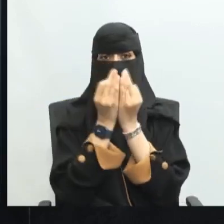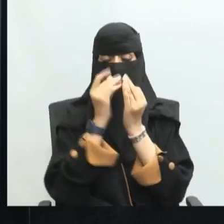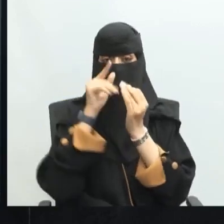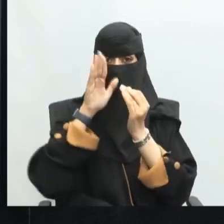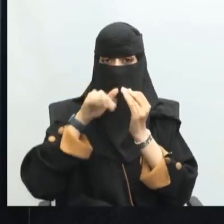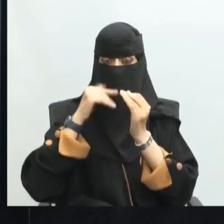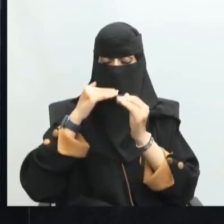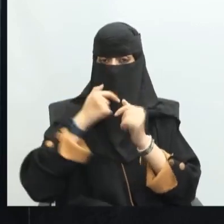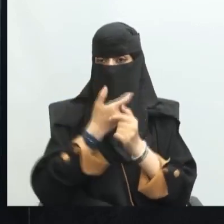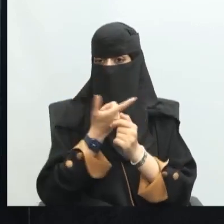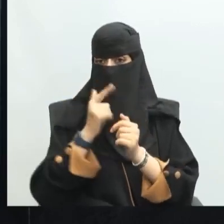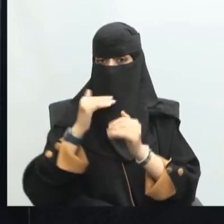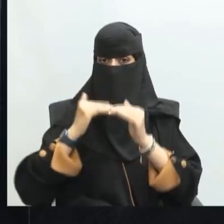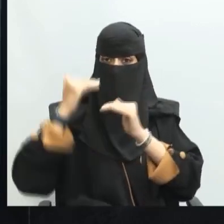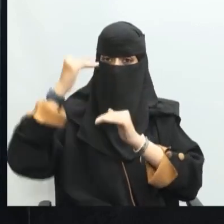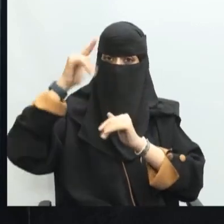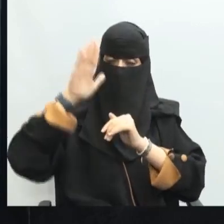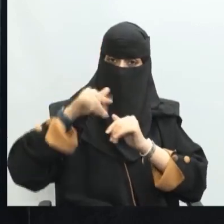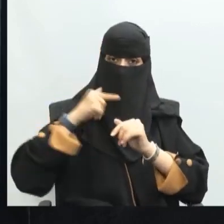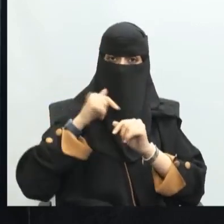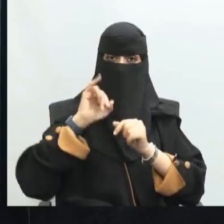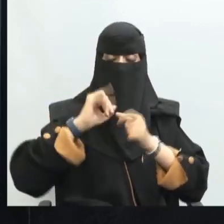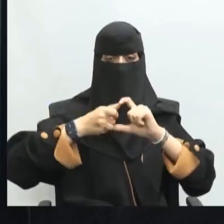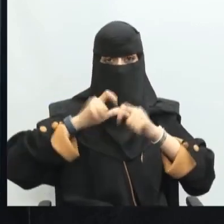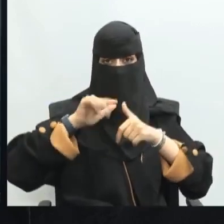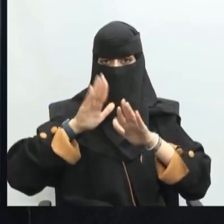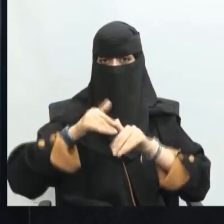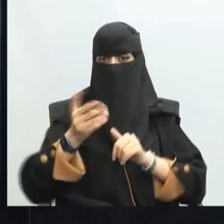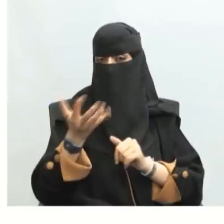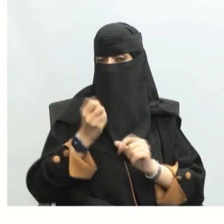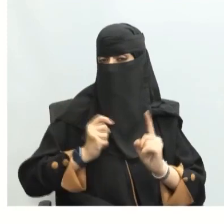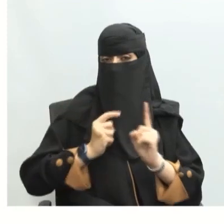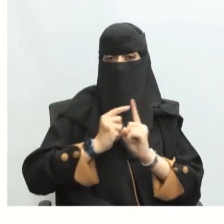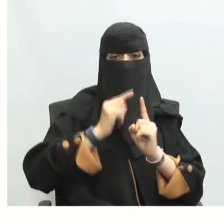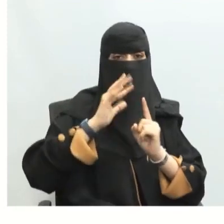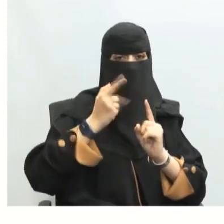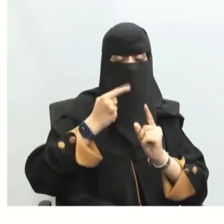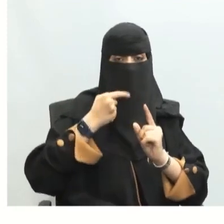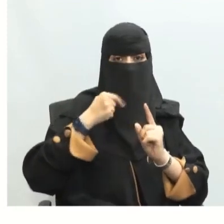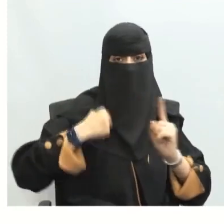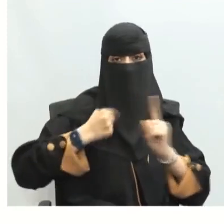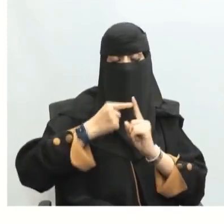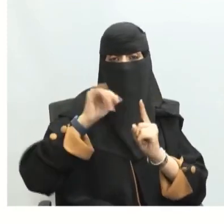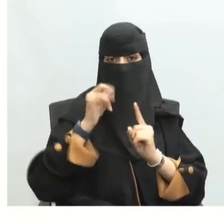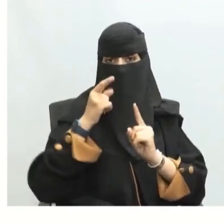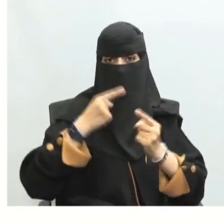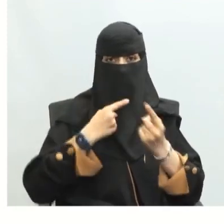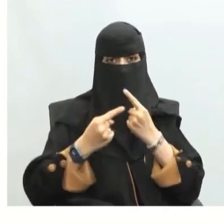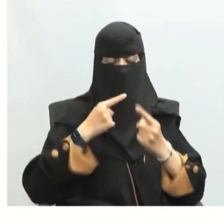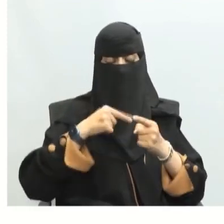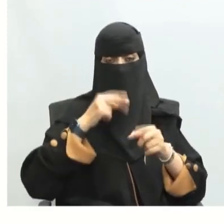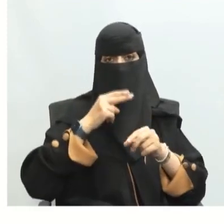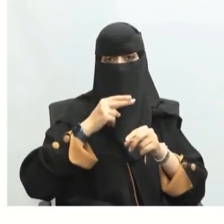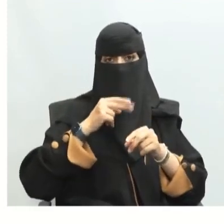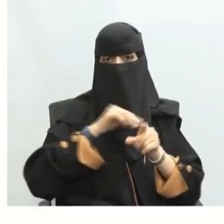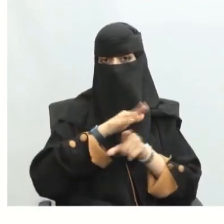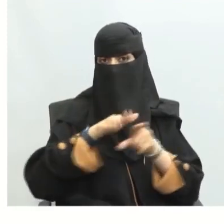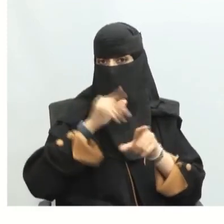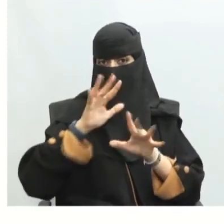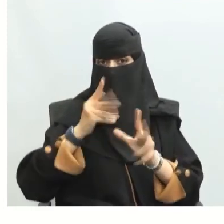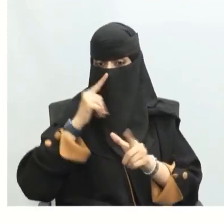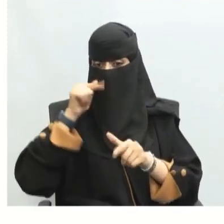ومؤسساته فمن اهداف او اذكر اهداف الحوار الوطني هناك العديد من الاهداف التي